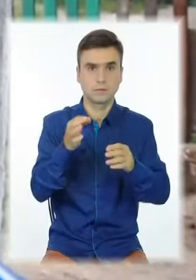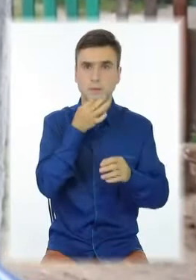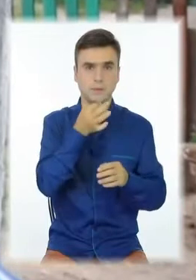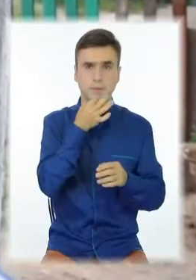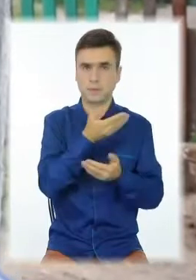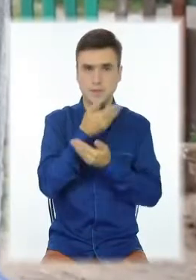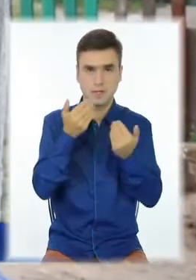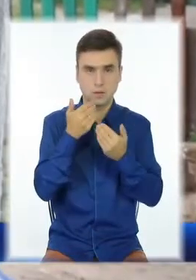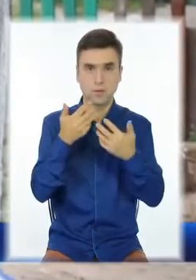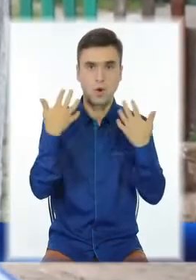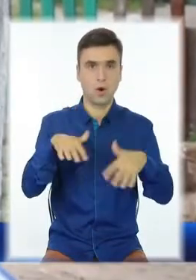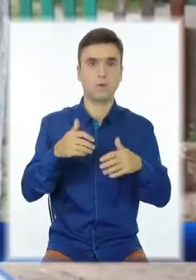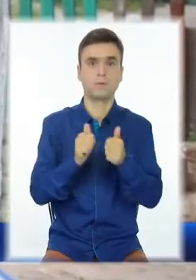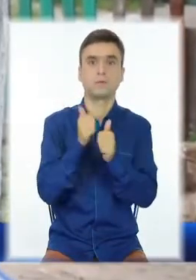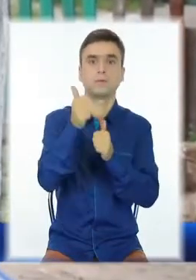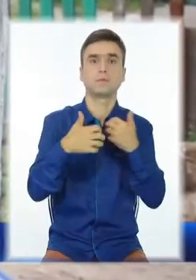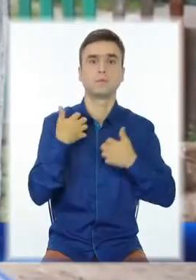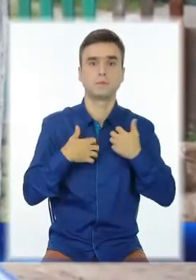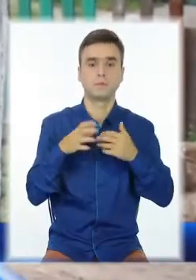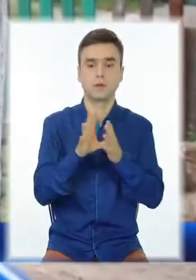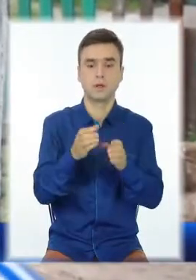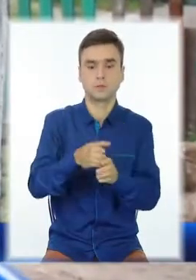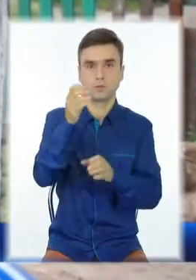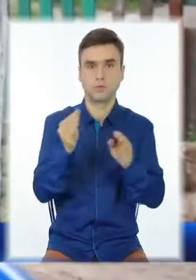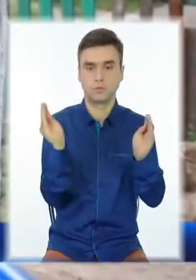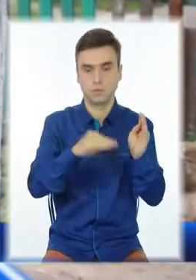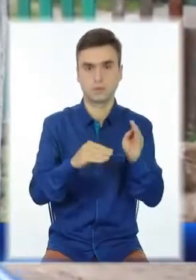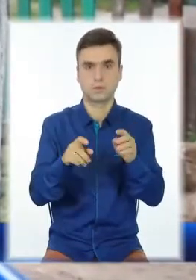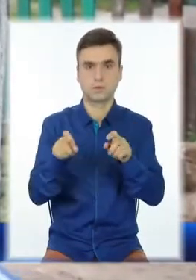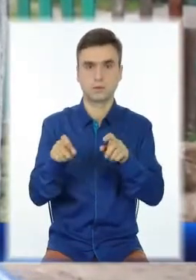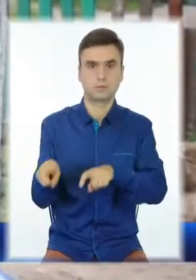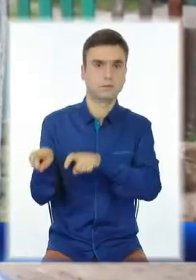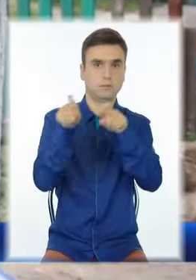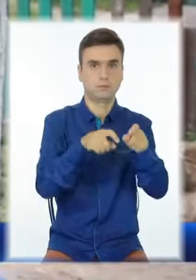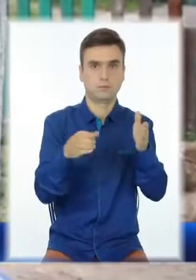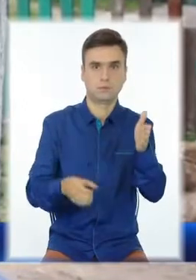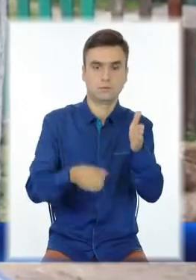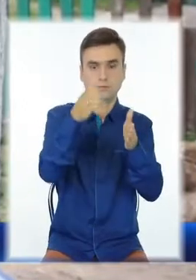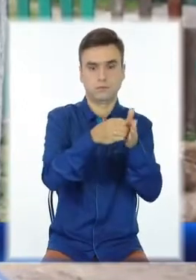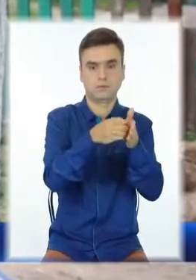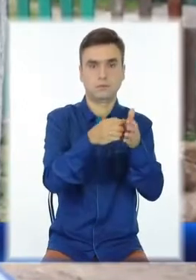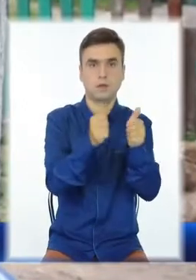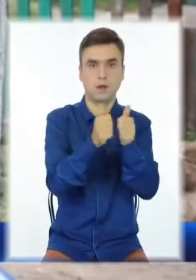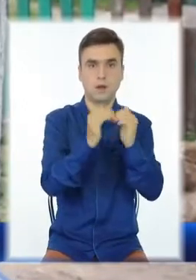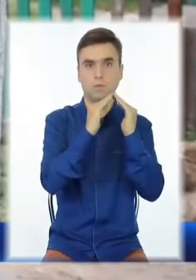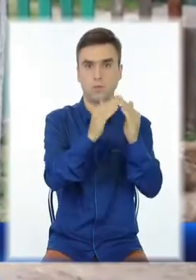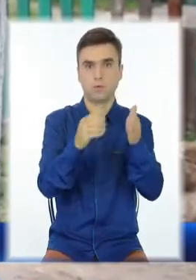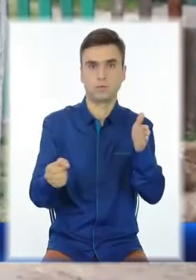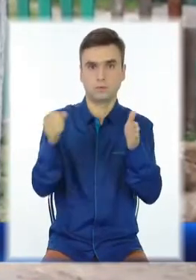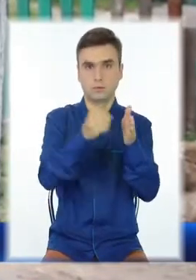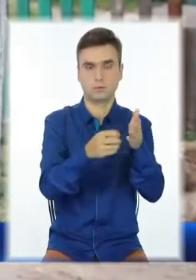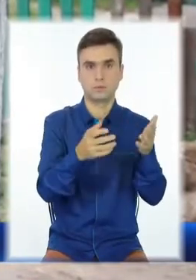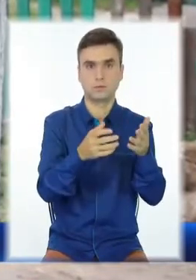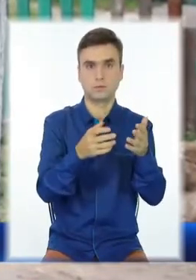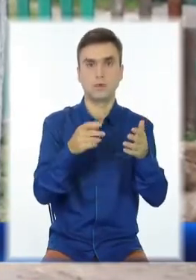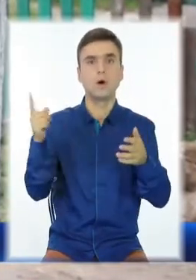ніхто не бачив проєкт, і якщо він ще не утверджений, його ще можуть змінити, відповідно, стовпи не повинні переставляти. І говорять, що поки вся робота, яка виконується, це просто